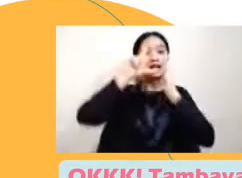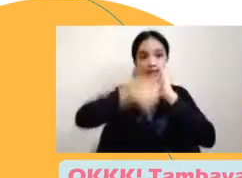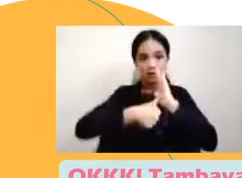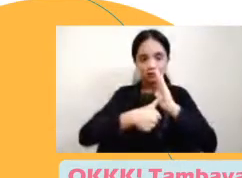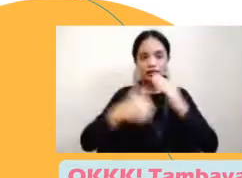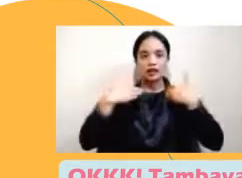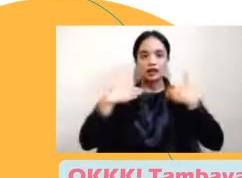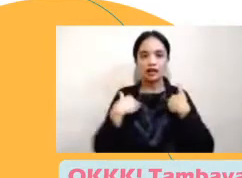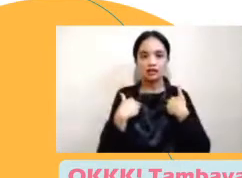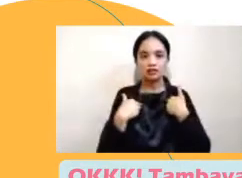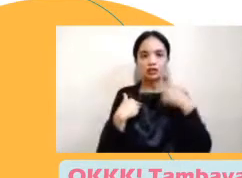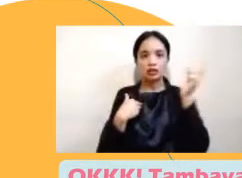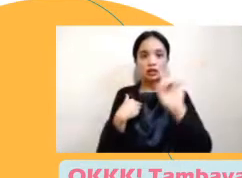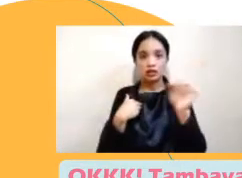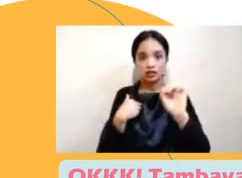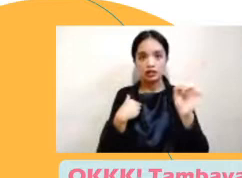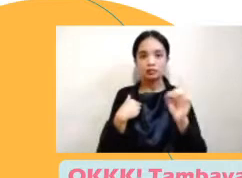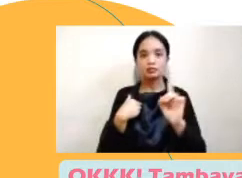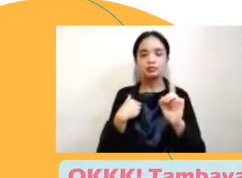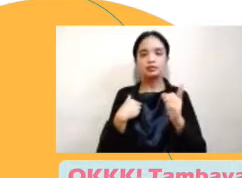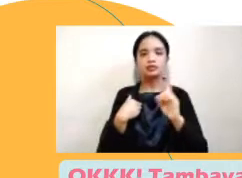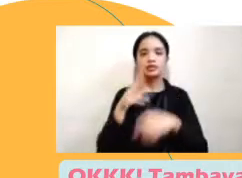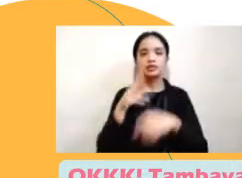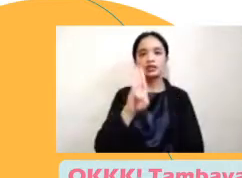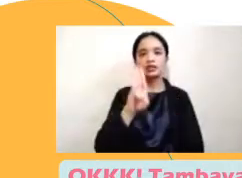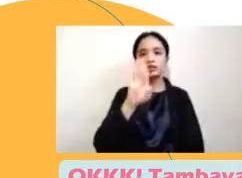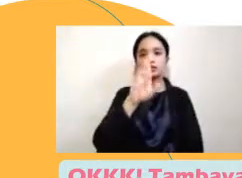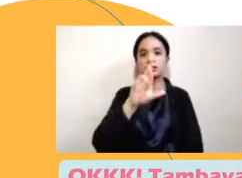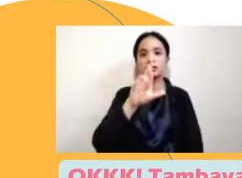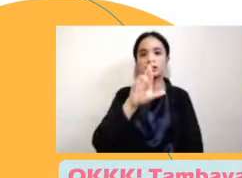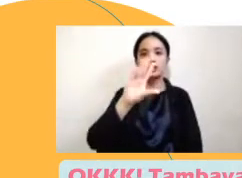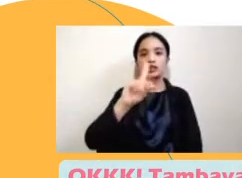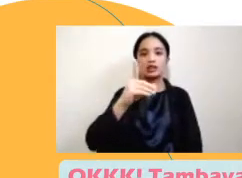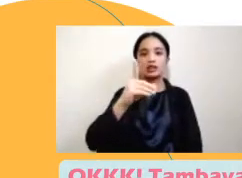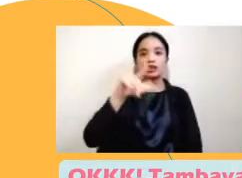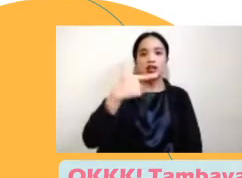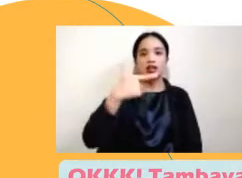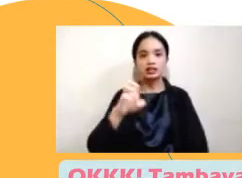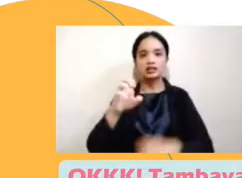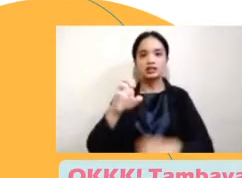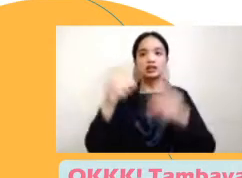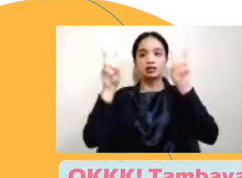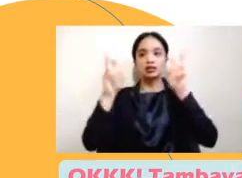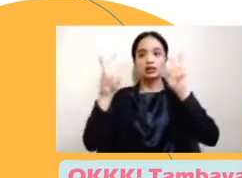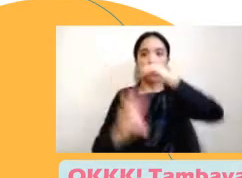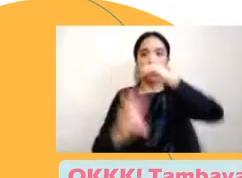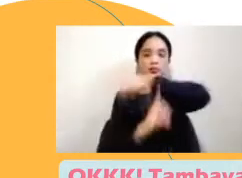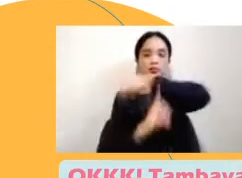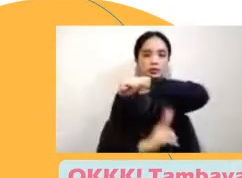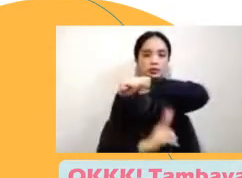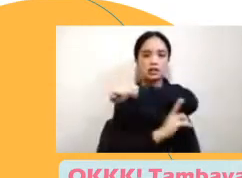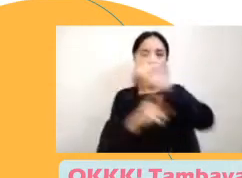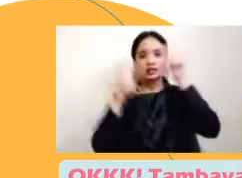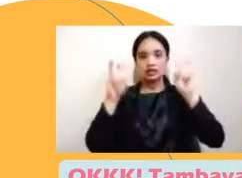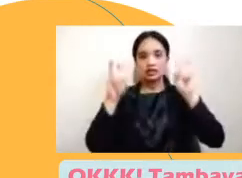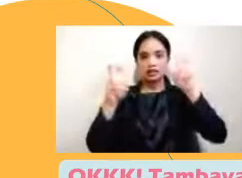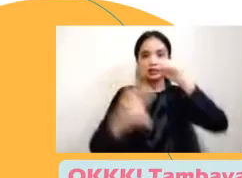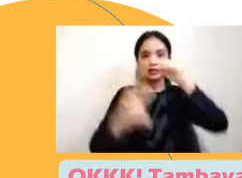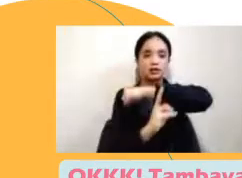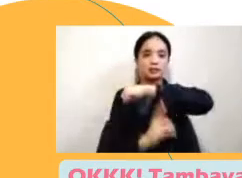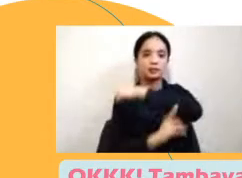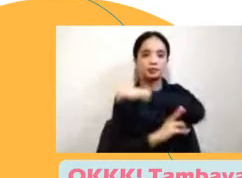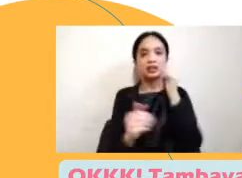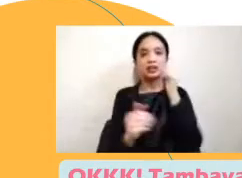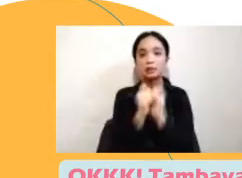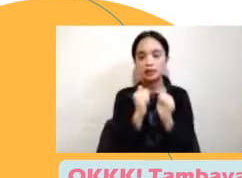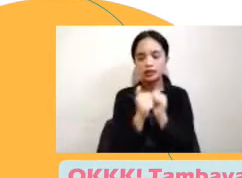tayong tinatawag na tulay, which is the bridge. Ito na yun. Ang bridge, ang pinakaiba